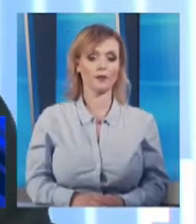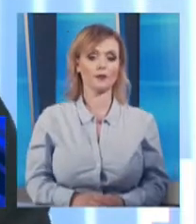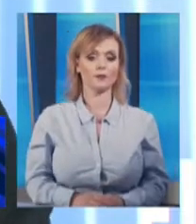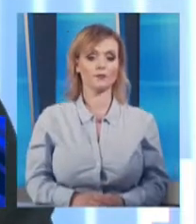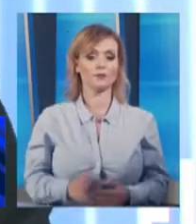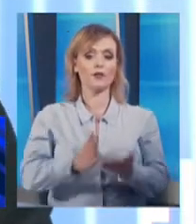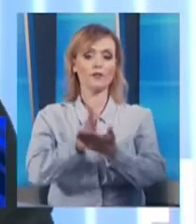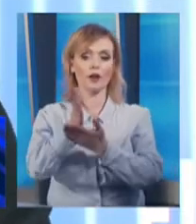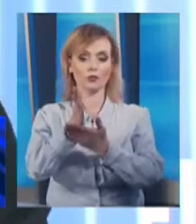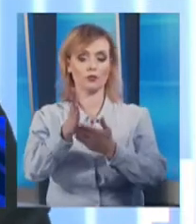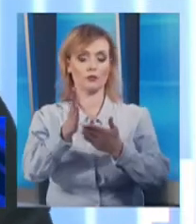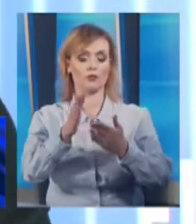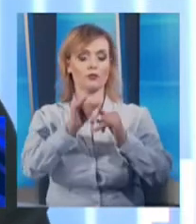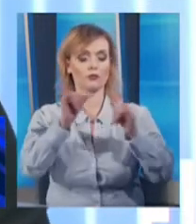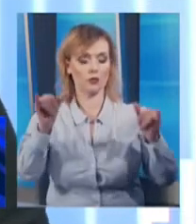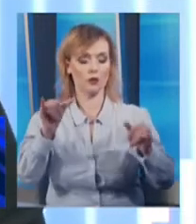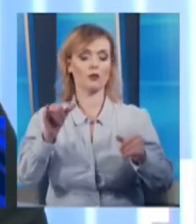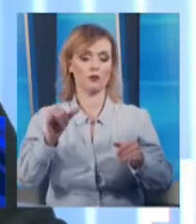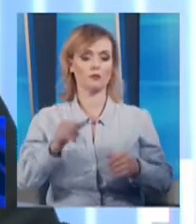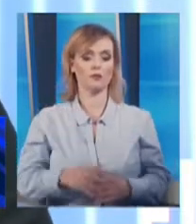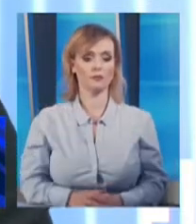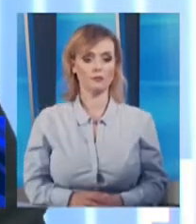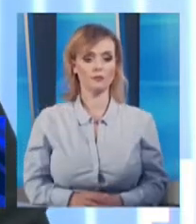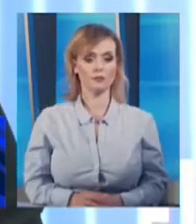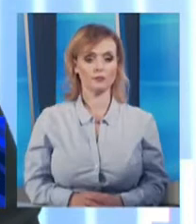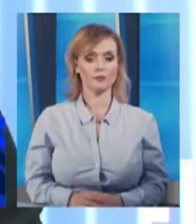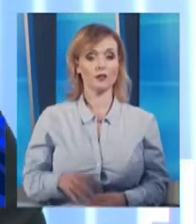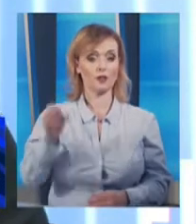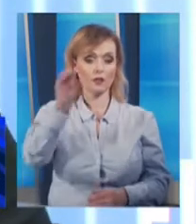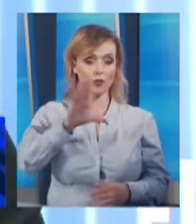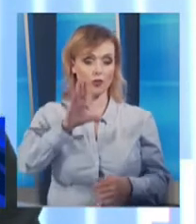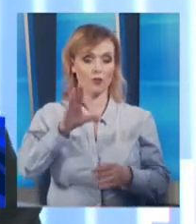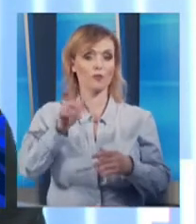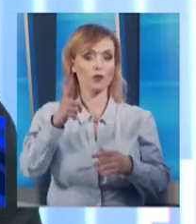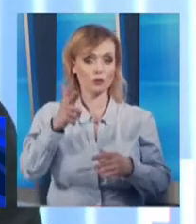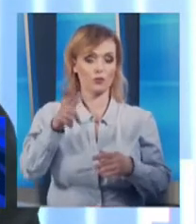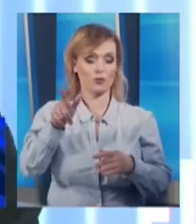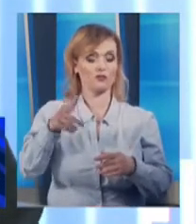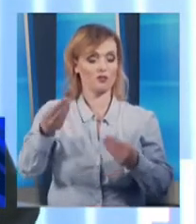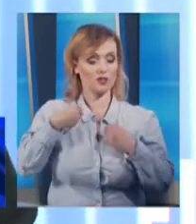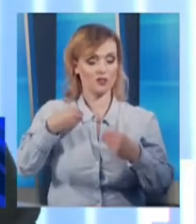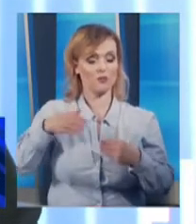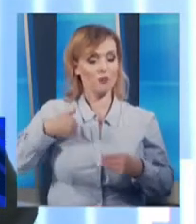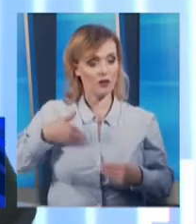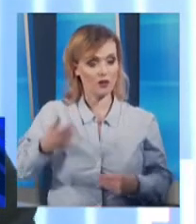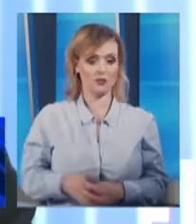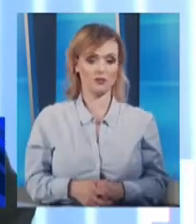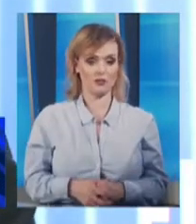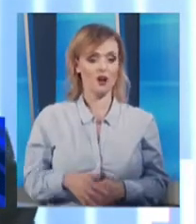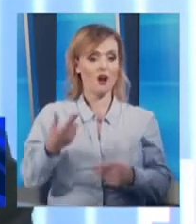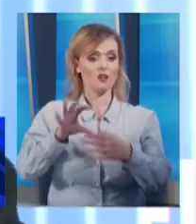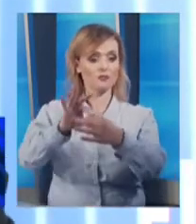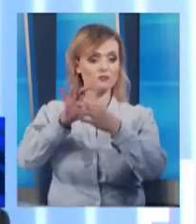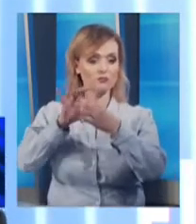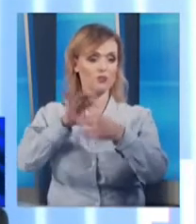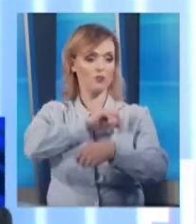extern de dezvoltare este cel european, pentru că aceasta ne aduce beneficii. Un parteneriat strategic puternic, solid, cu